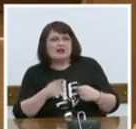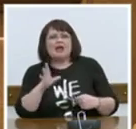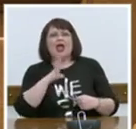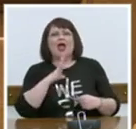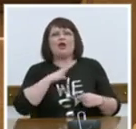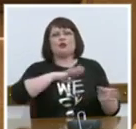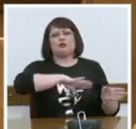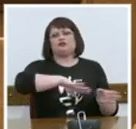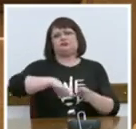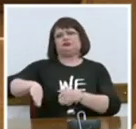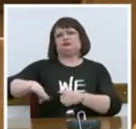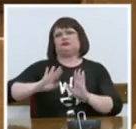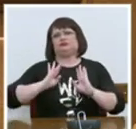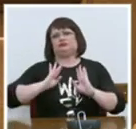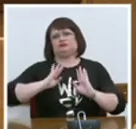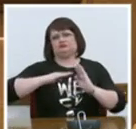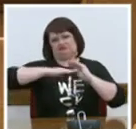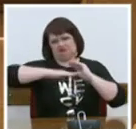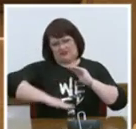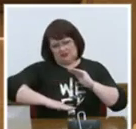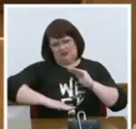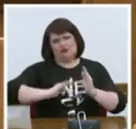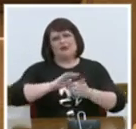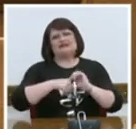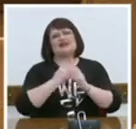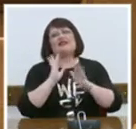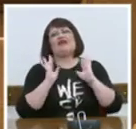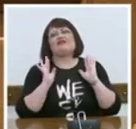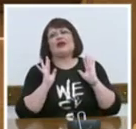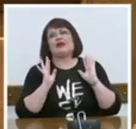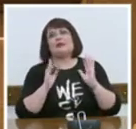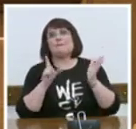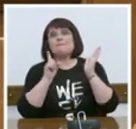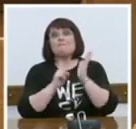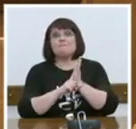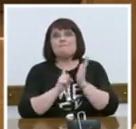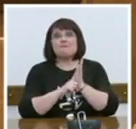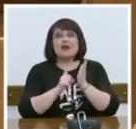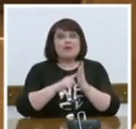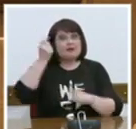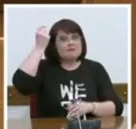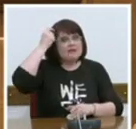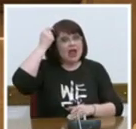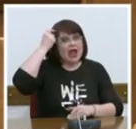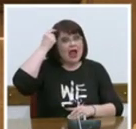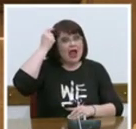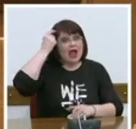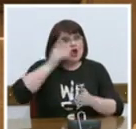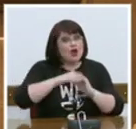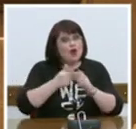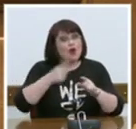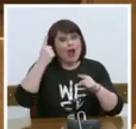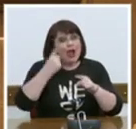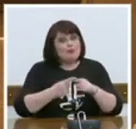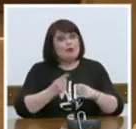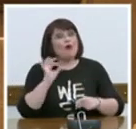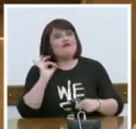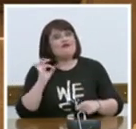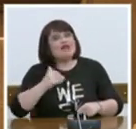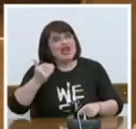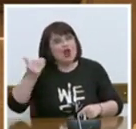κάτω. Αν δεν διδάξουμε δια του παραδείγματος στα παιδιά μας την ειρήνη, την απλότητα, το φιλότιμο και